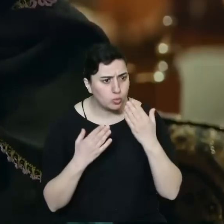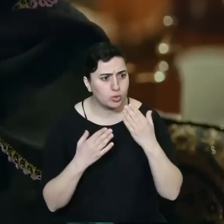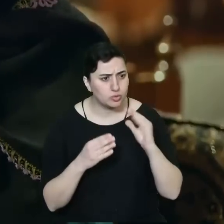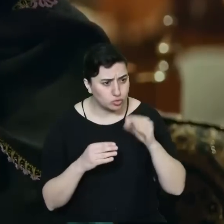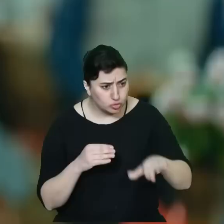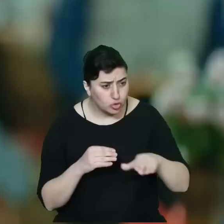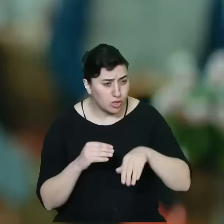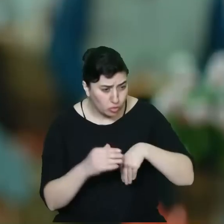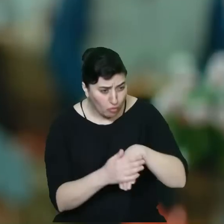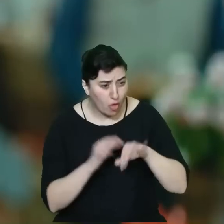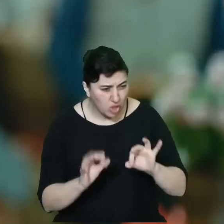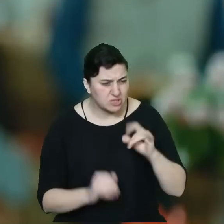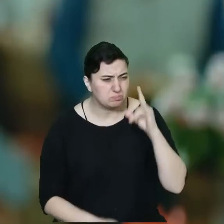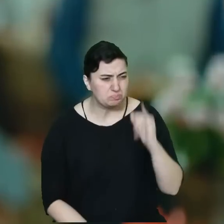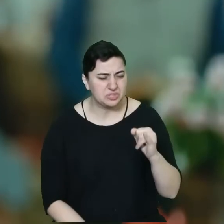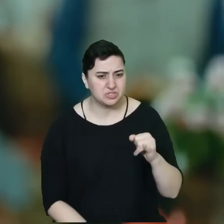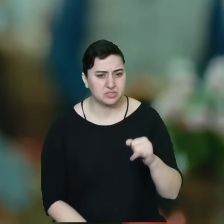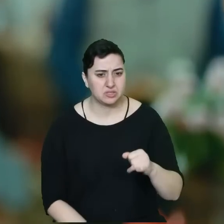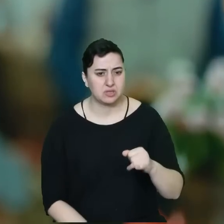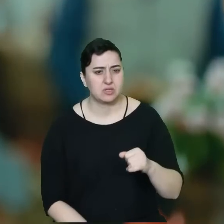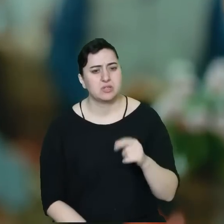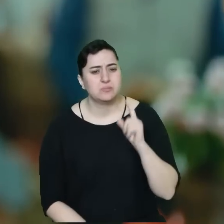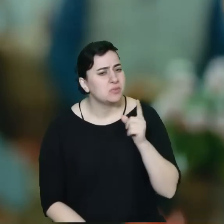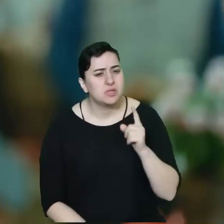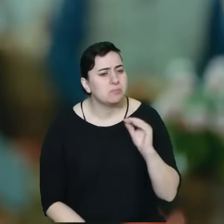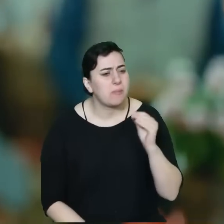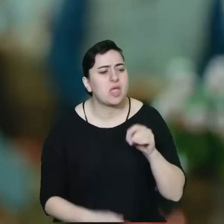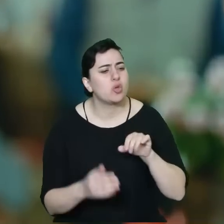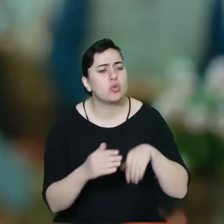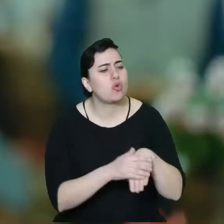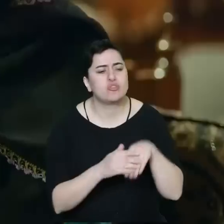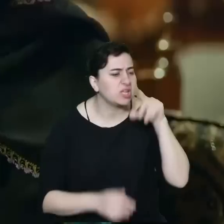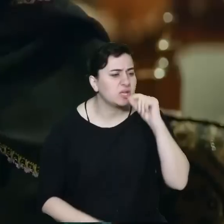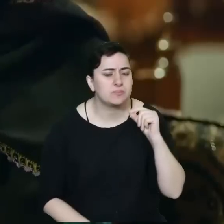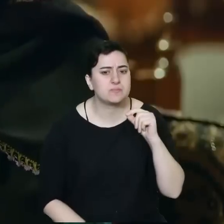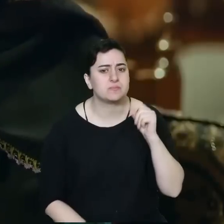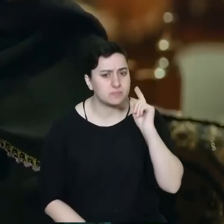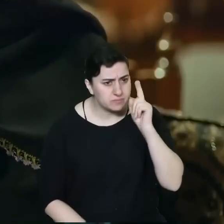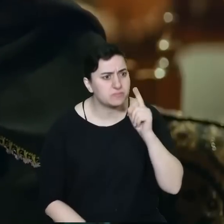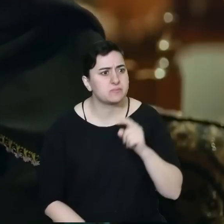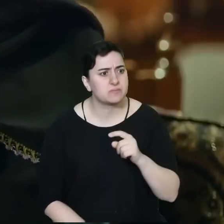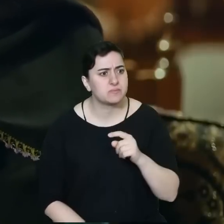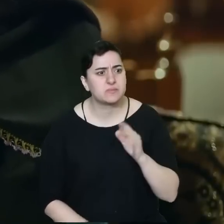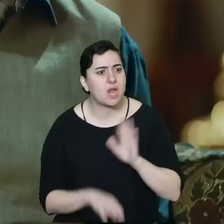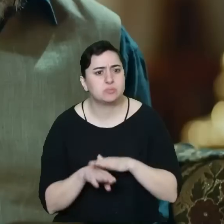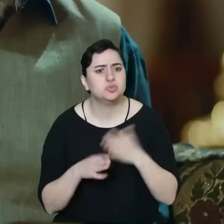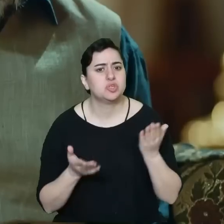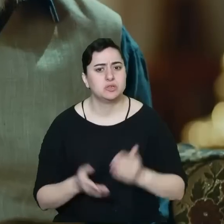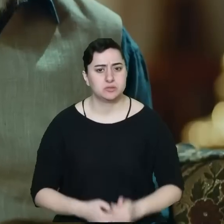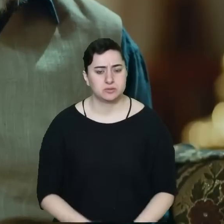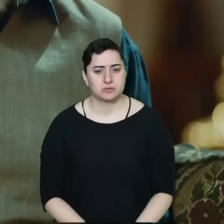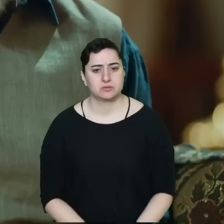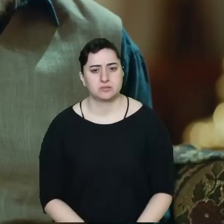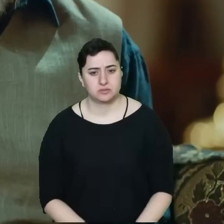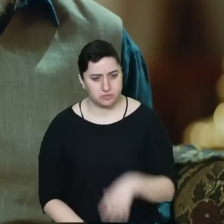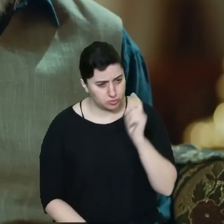talebe atacak öyle mi? Pis herif. Hangi bebeği atacakmış okuldan? Boynuna ateşli urgan mı bağlayacakmış?